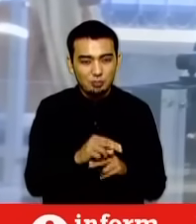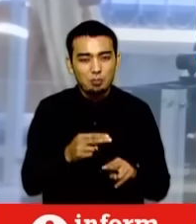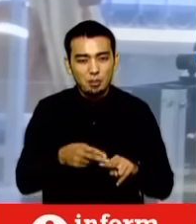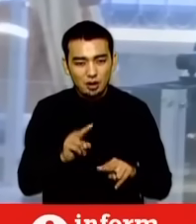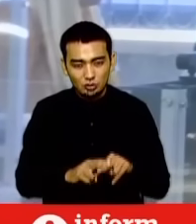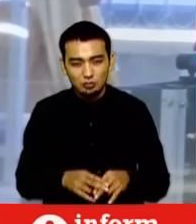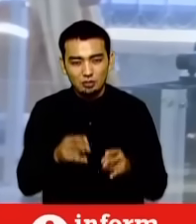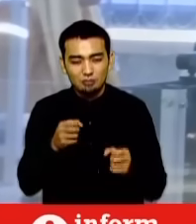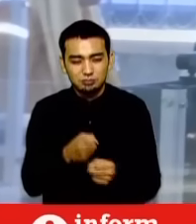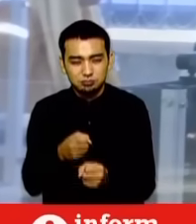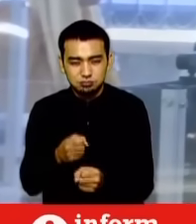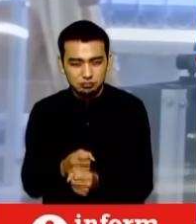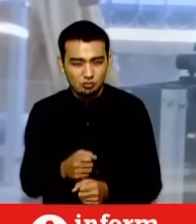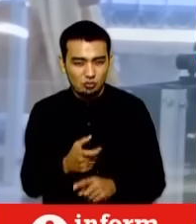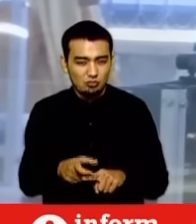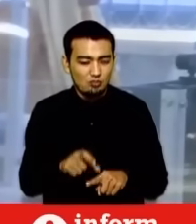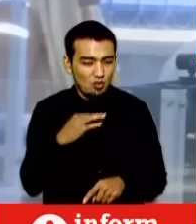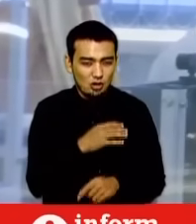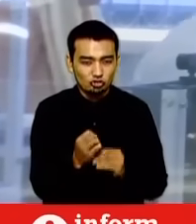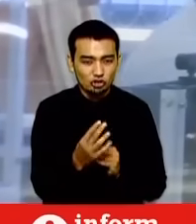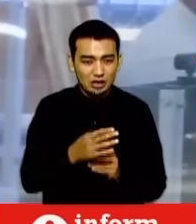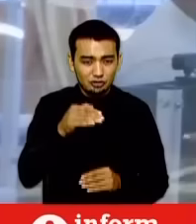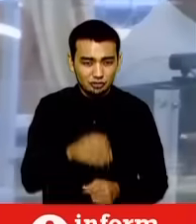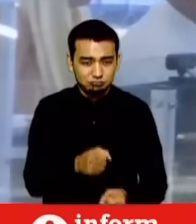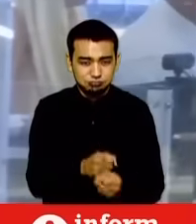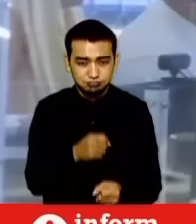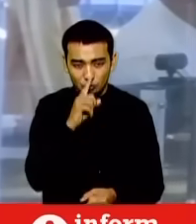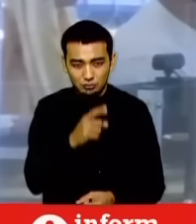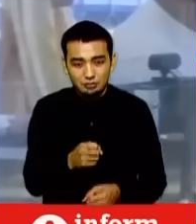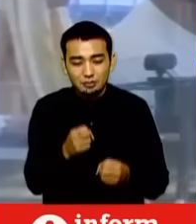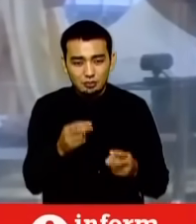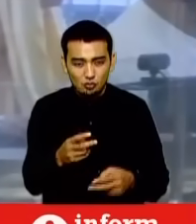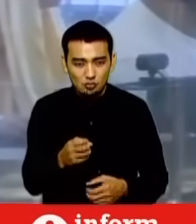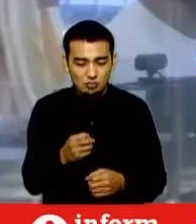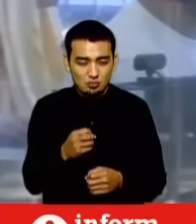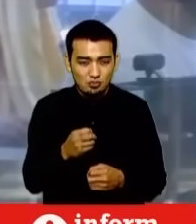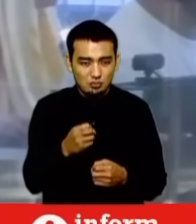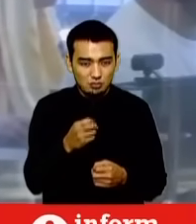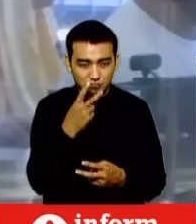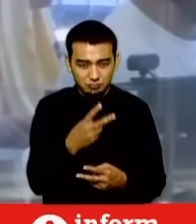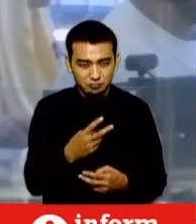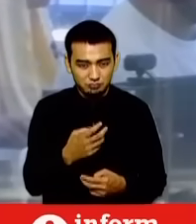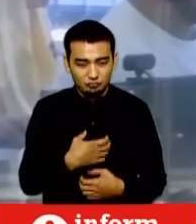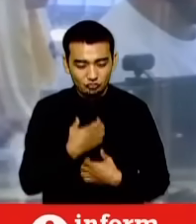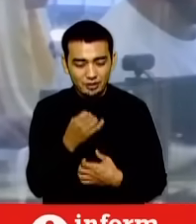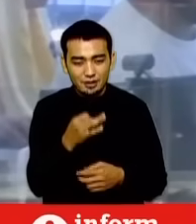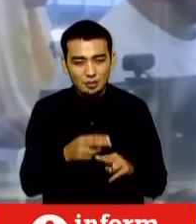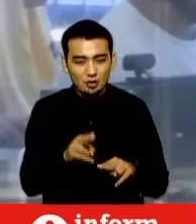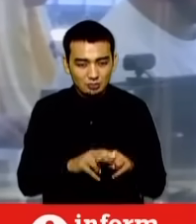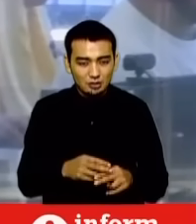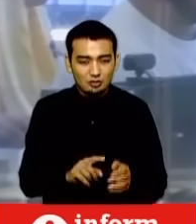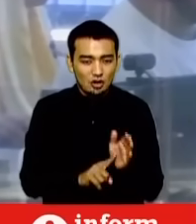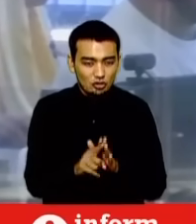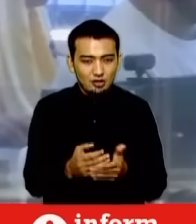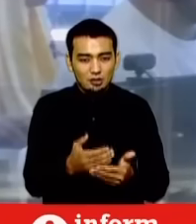көп. 14 мың апат деген сұмдық қой. Сол үшін біз сапалы білім беруді мақсат еттік. Біз ұсынған кітап ережені бастан аяқ үйренуге,